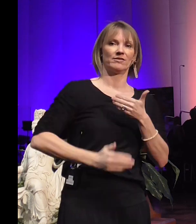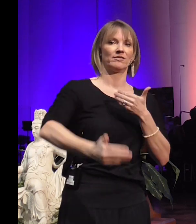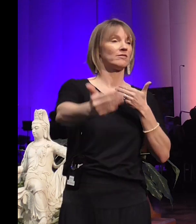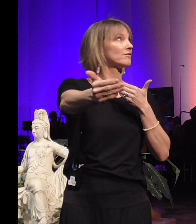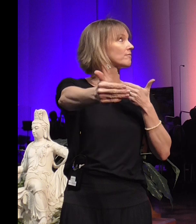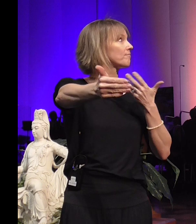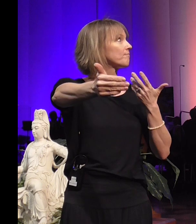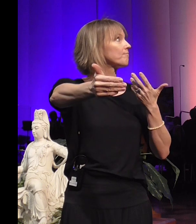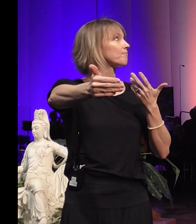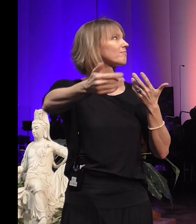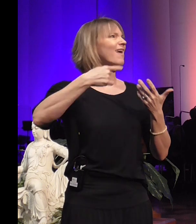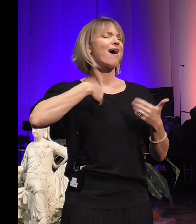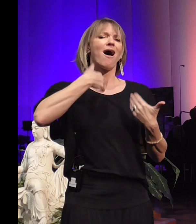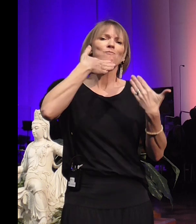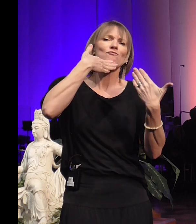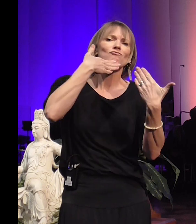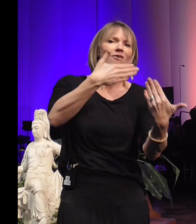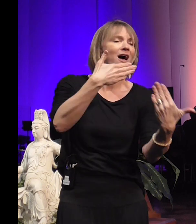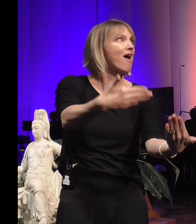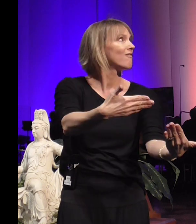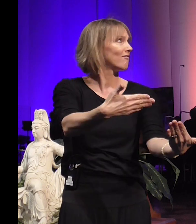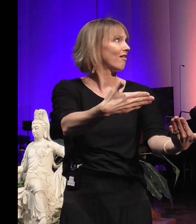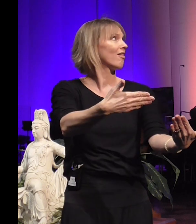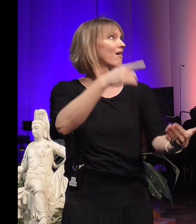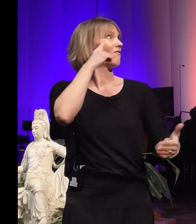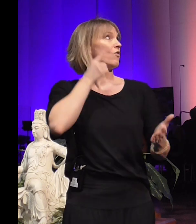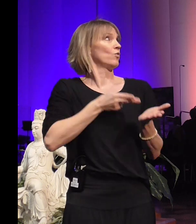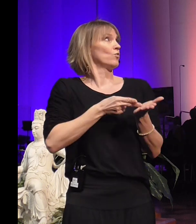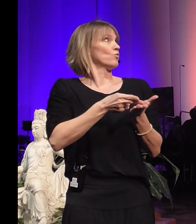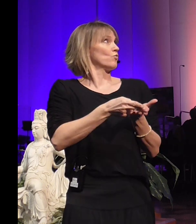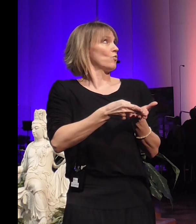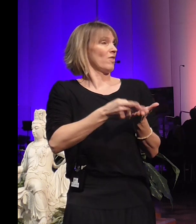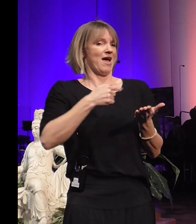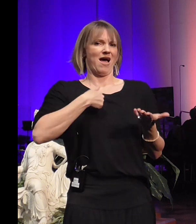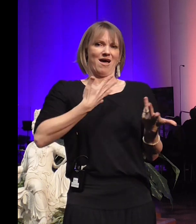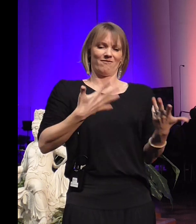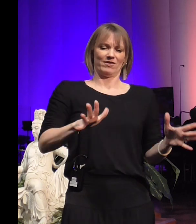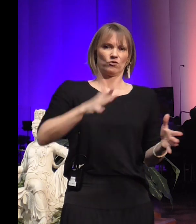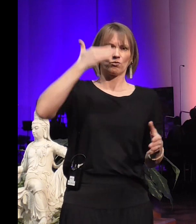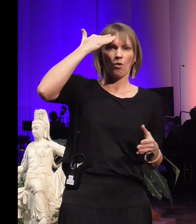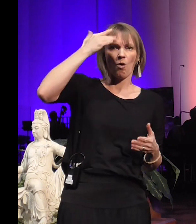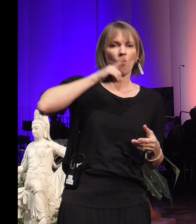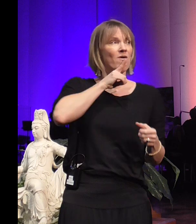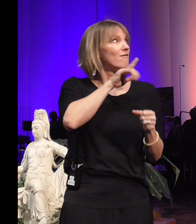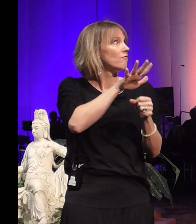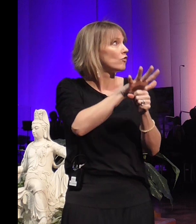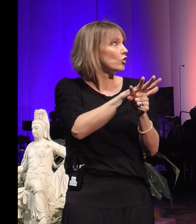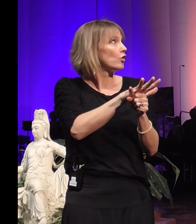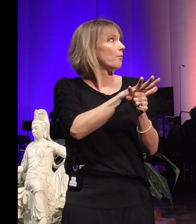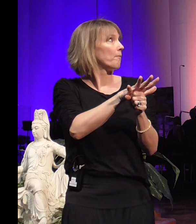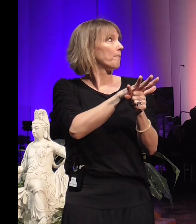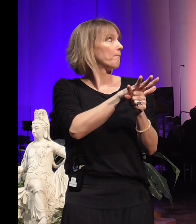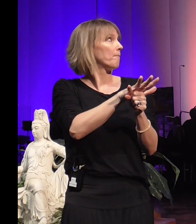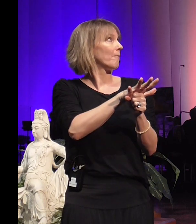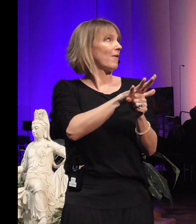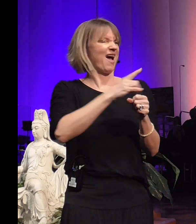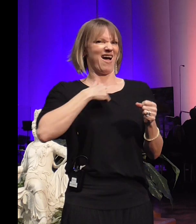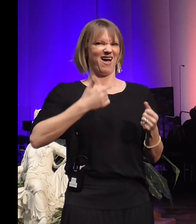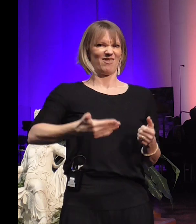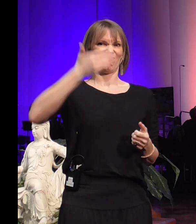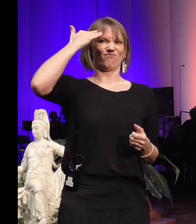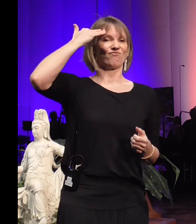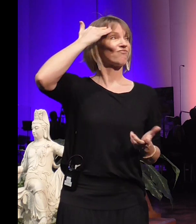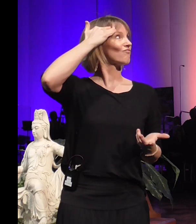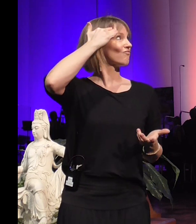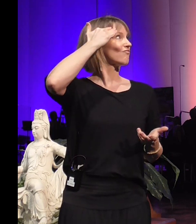І я вдячна за цю істину, про яку я стверджую і яку усвідомлюю.